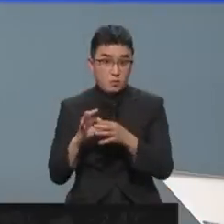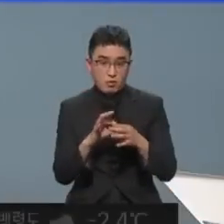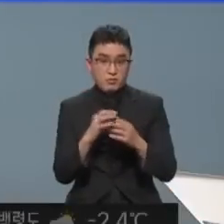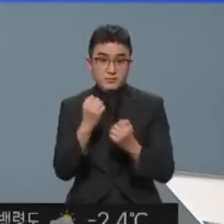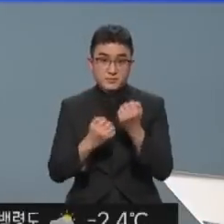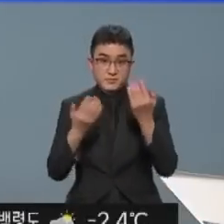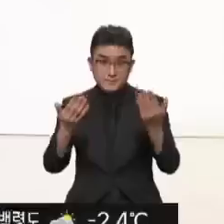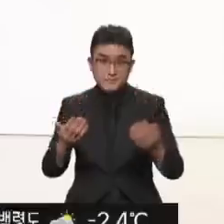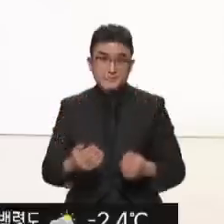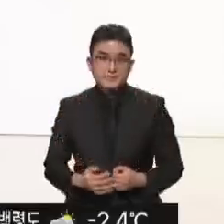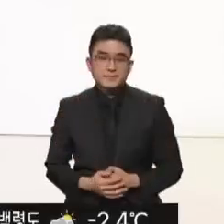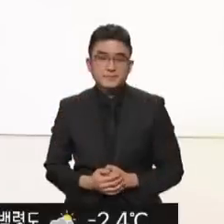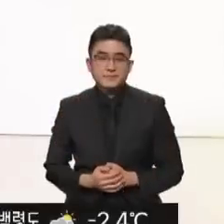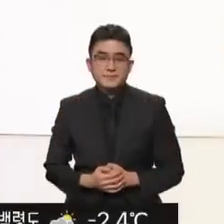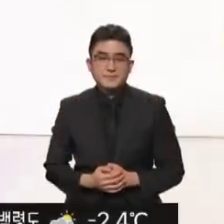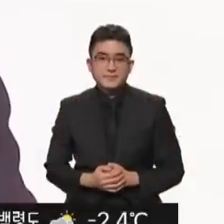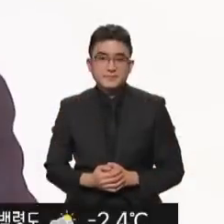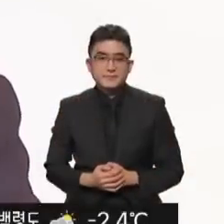정리했습니다.